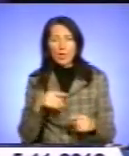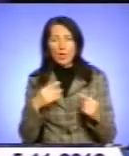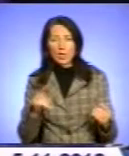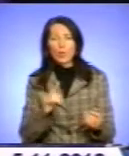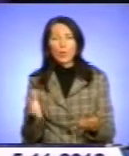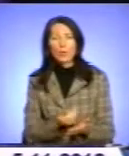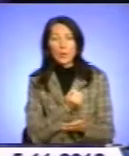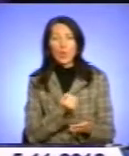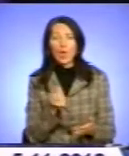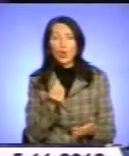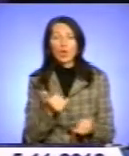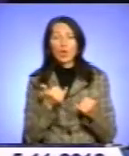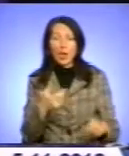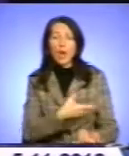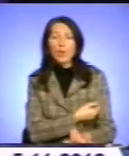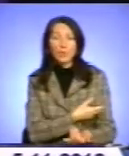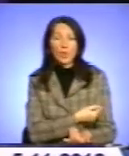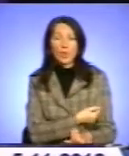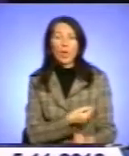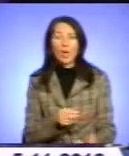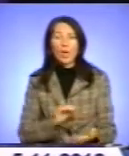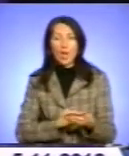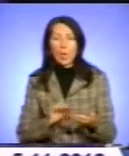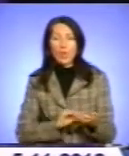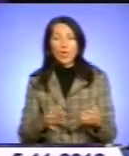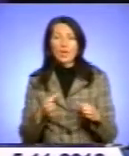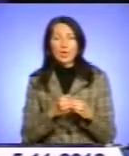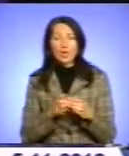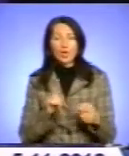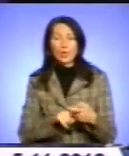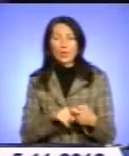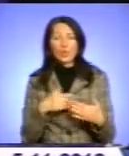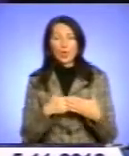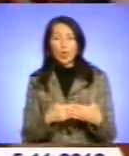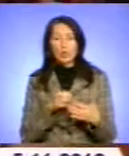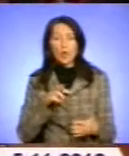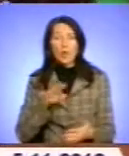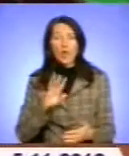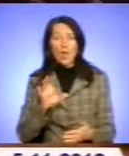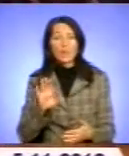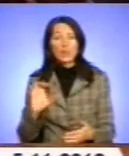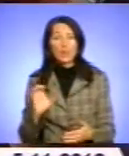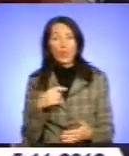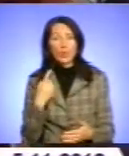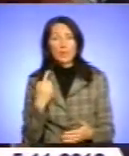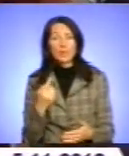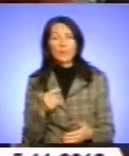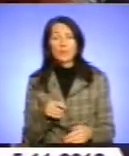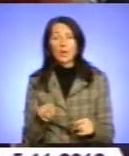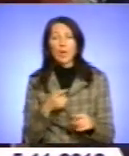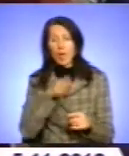дозу дурману. Репортаж сектору зв'язків з громадськістю УМВС України в області. Вказаний громадянин